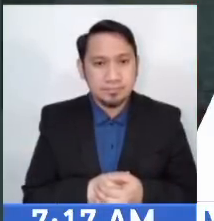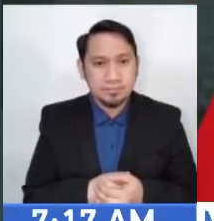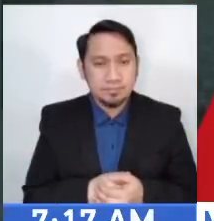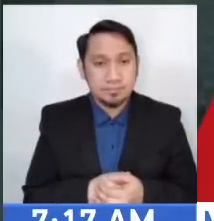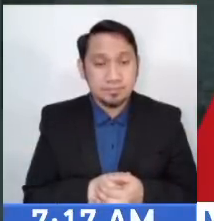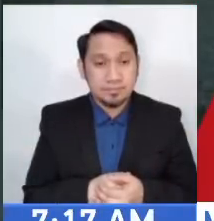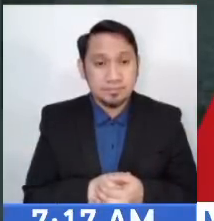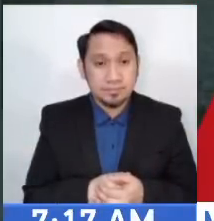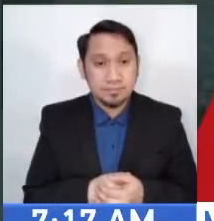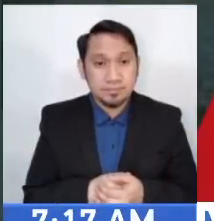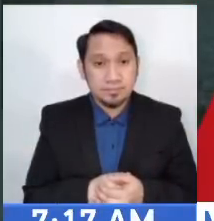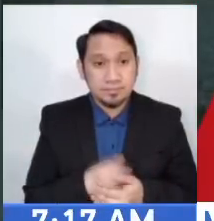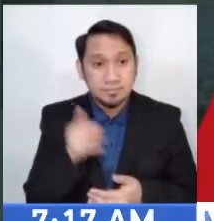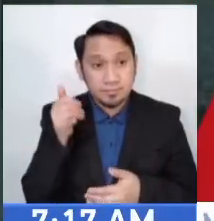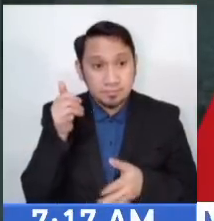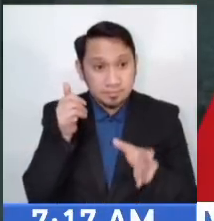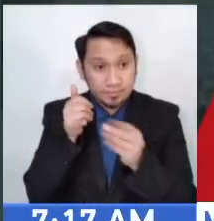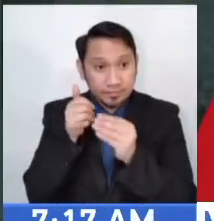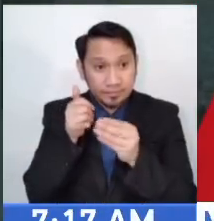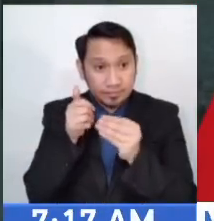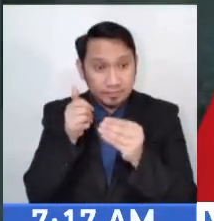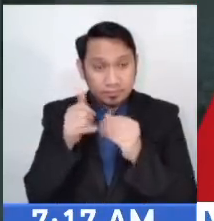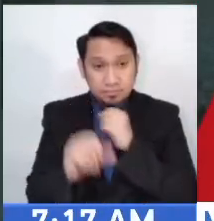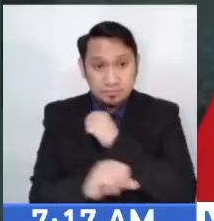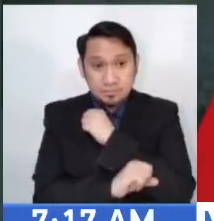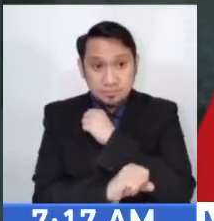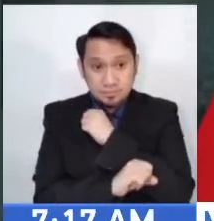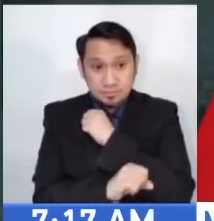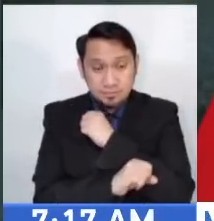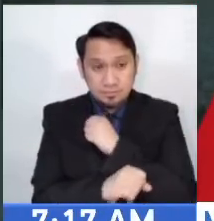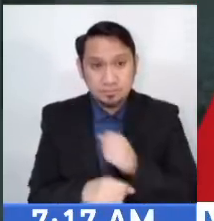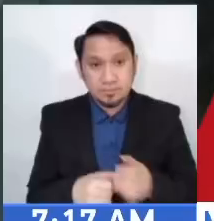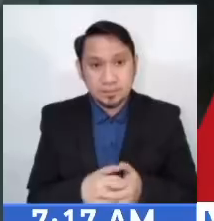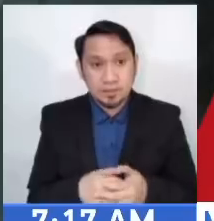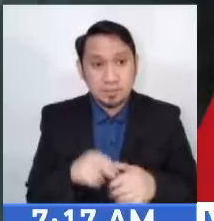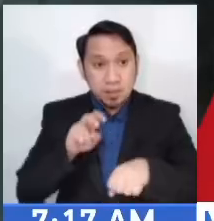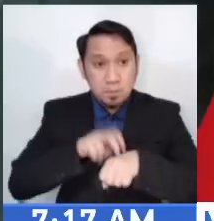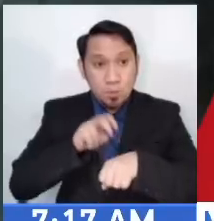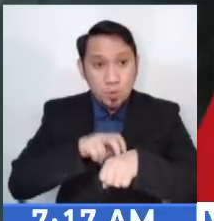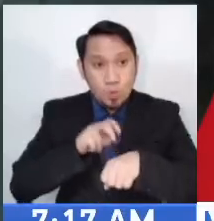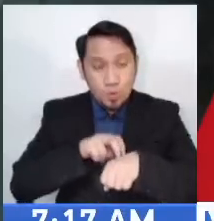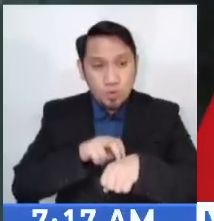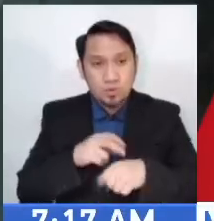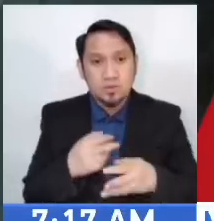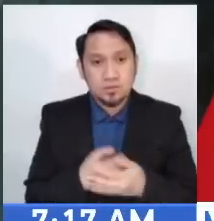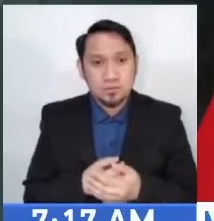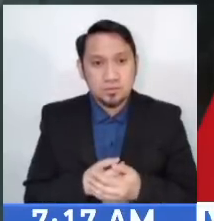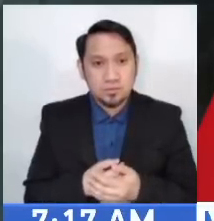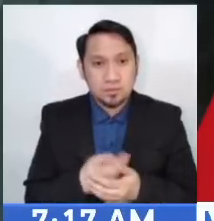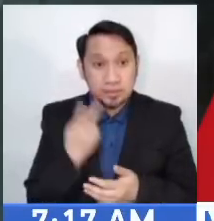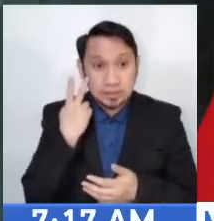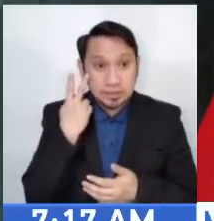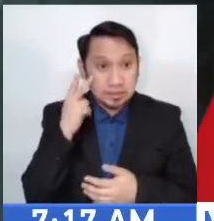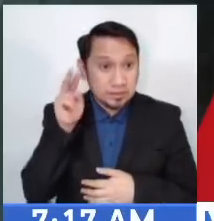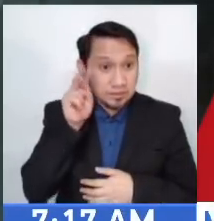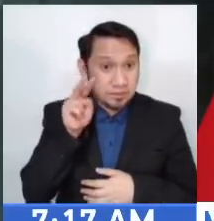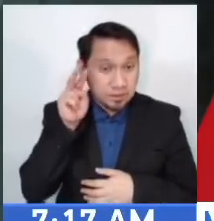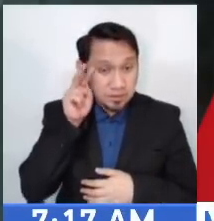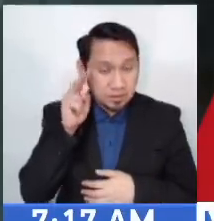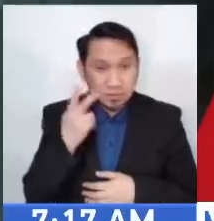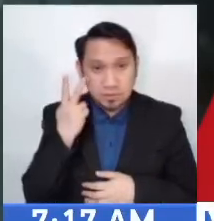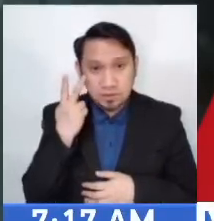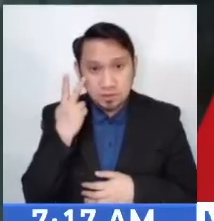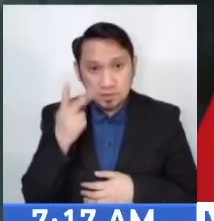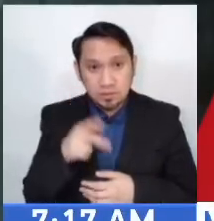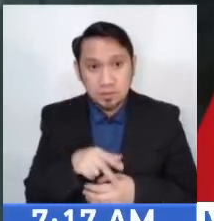Nahuli cam ang pagnanakaw sa mga sako-sakong patatas sa La Trinidad, Benguet. Sa kuha ng CCTV, kita ang pagdating ng tatlong